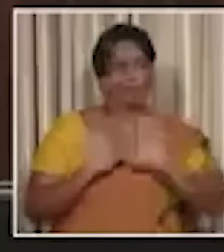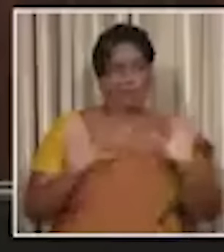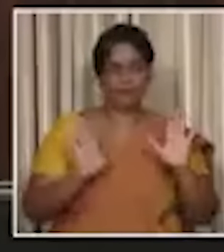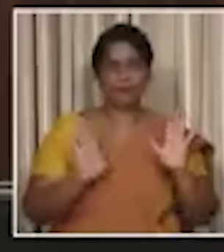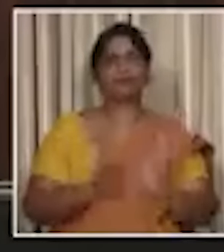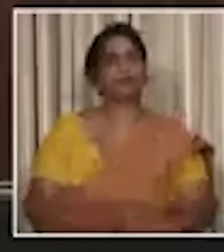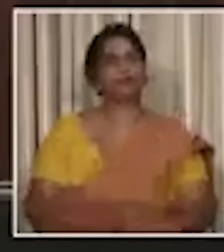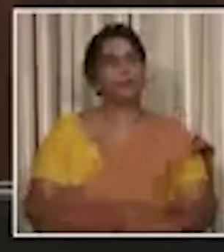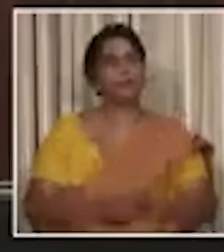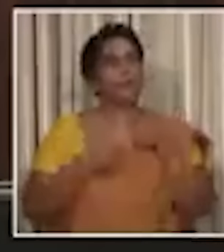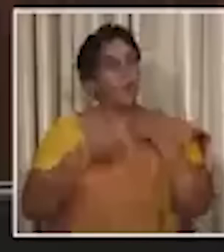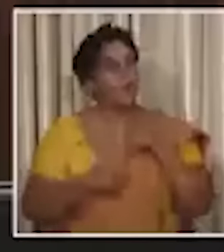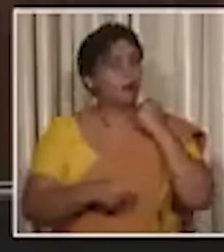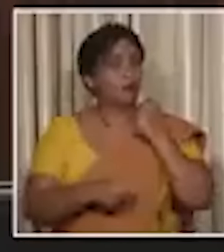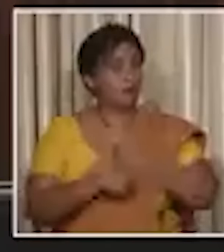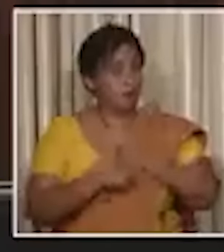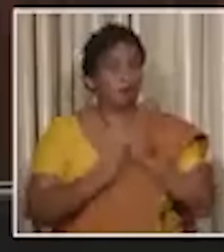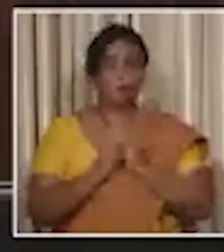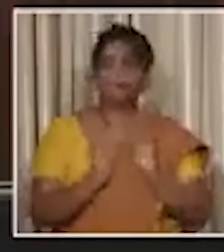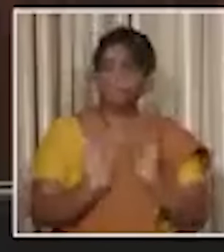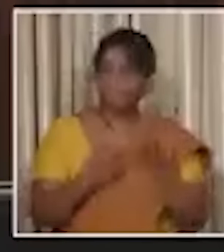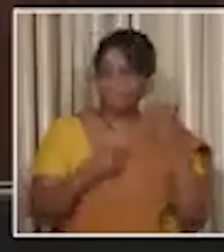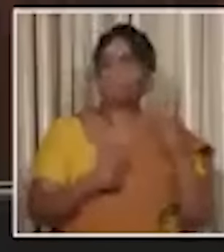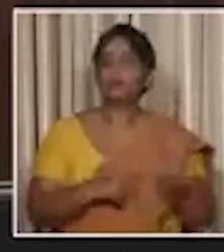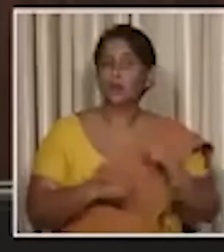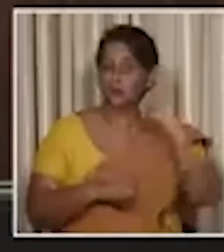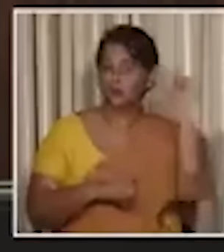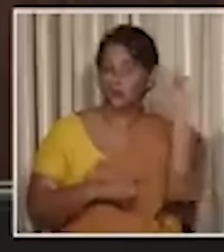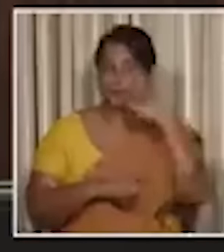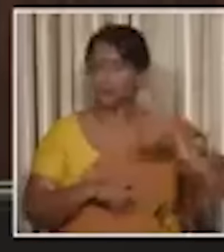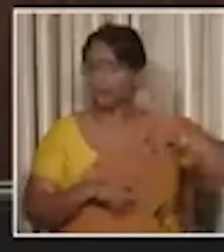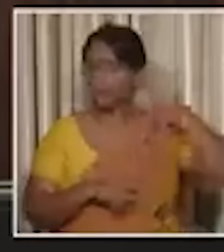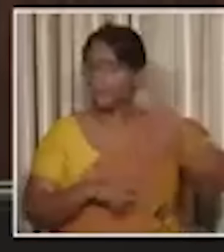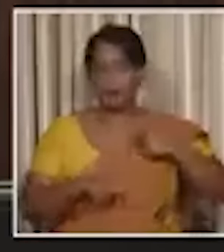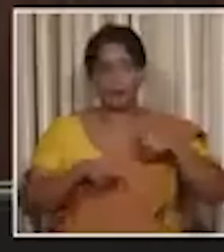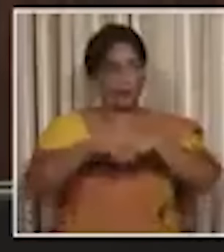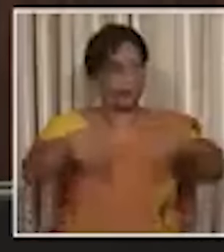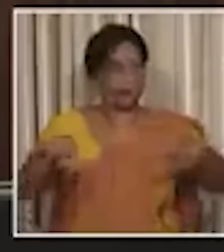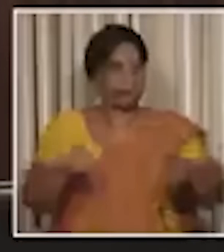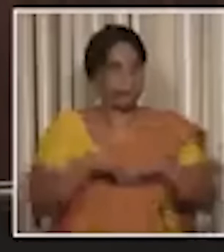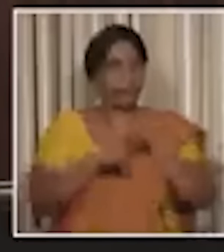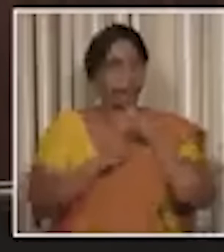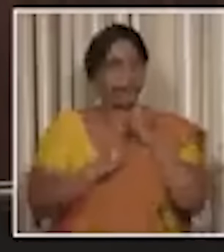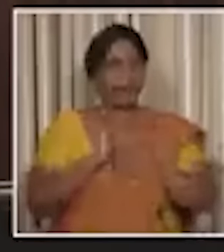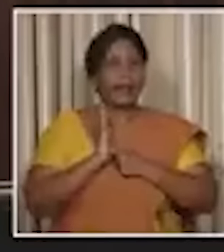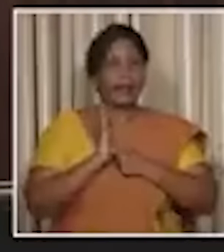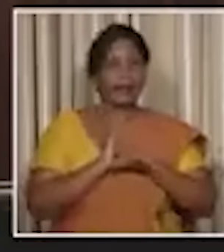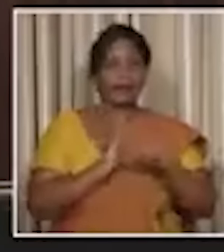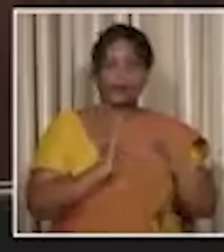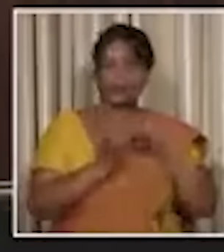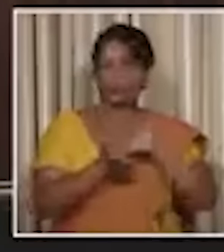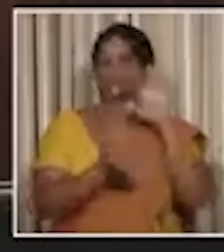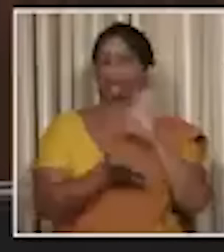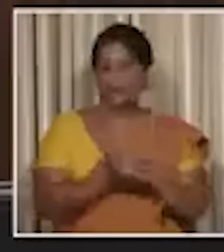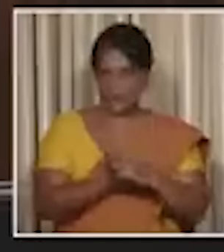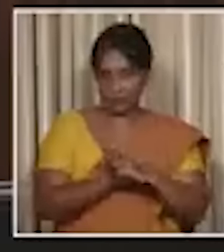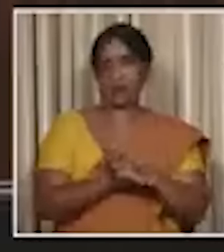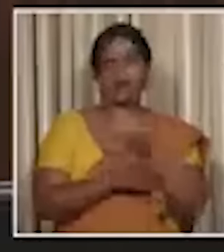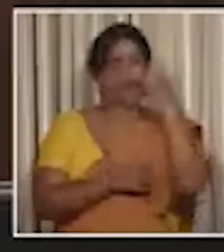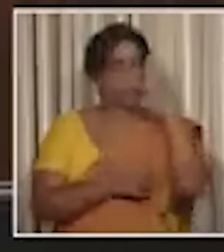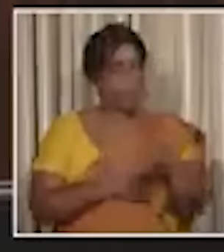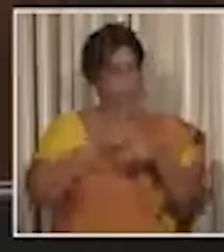முன்னெடுத்து செல்ல முடியாது. ஆக இரண்டு வருடங்களுக்கு மேல் அதிகமாக கடன் மறுசீரமைப்பு சம்பந்தமாக மேற்கொள்ளப்பட்டதான கலந்துரையாடலின் இறுதி